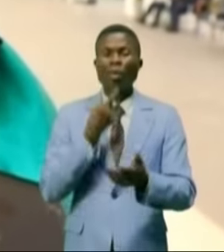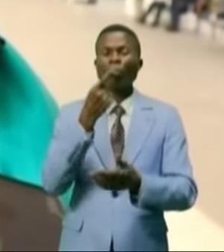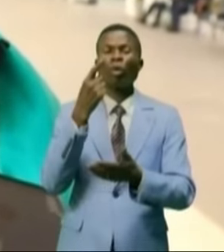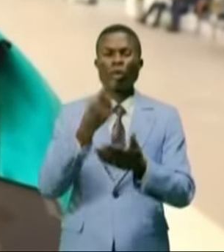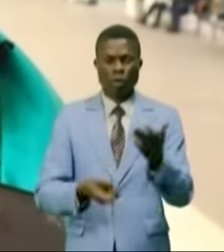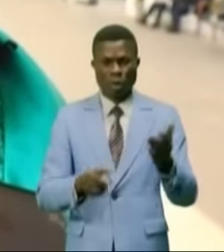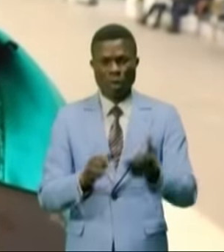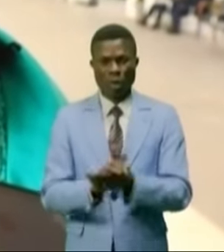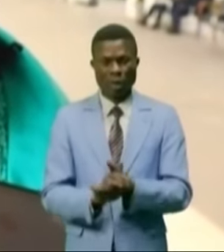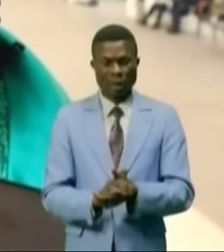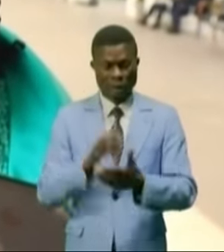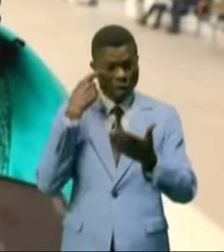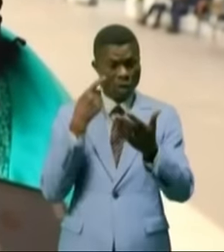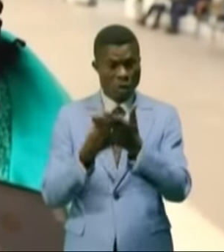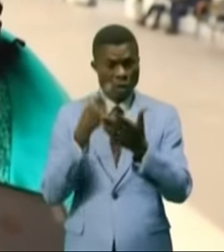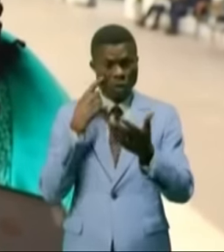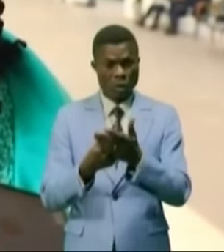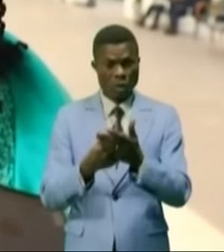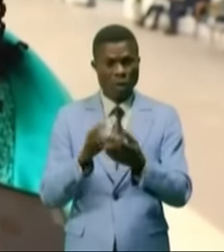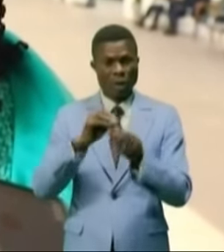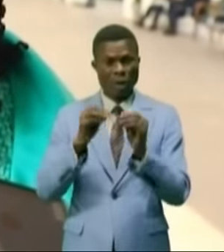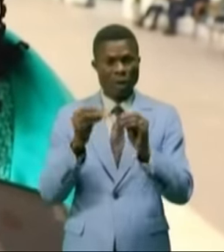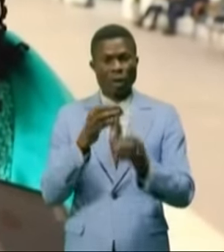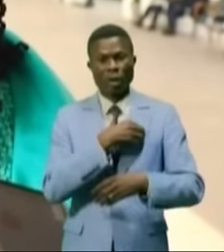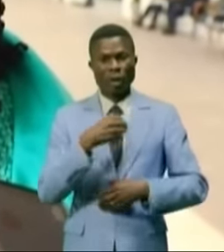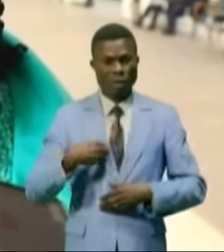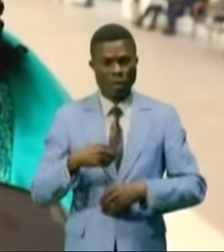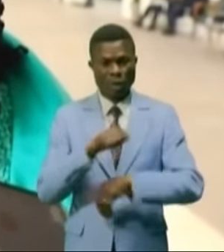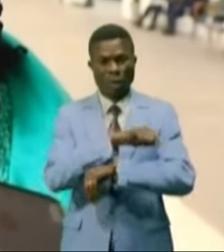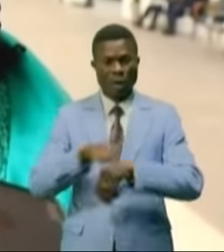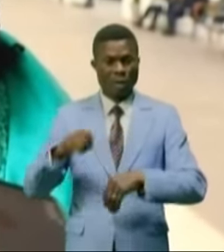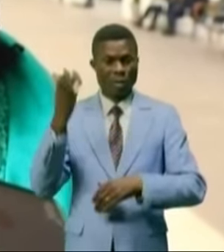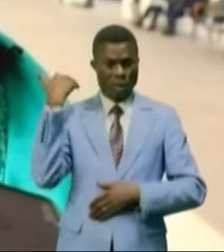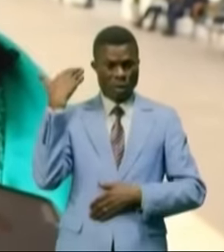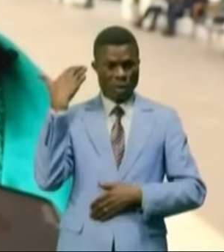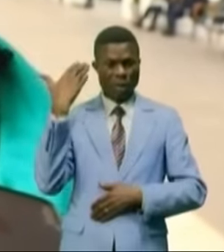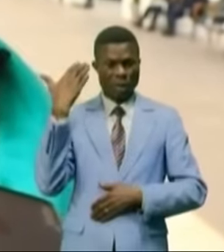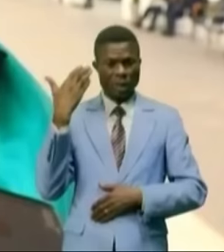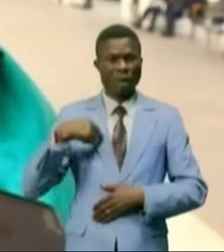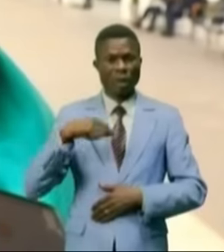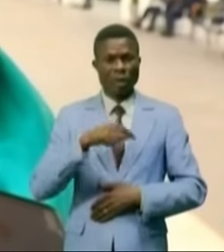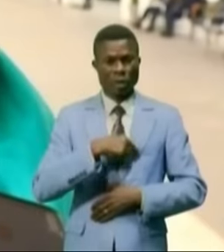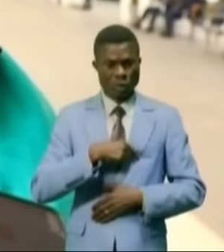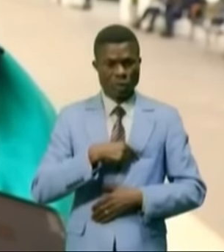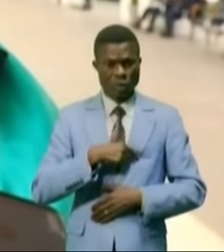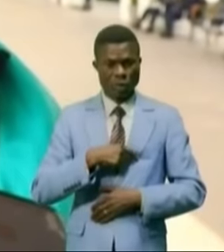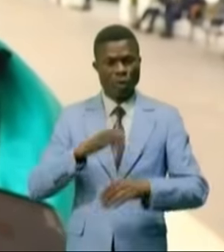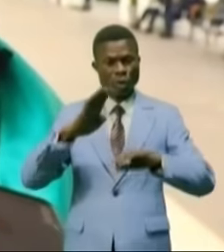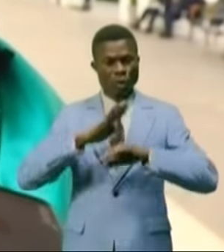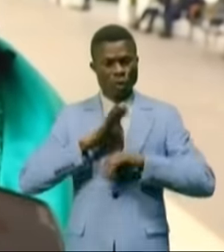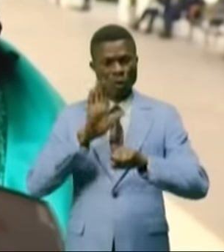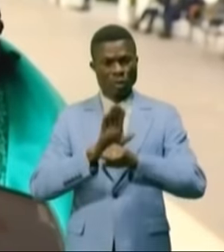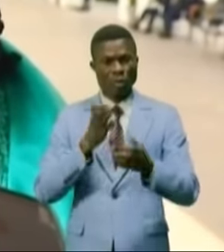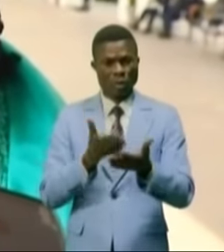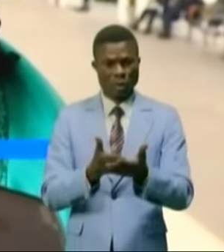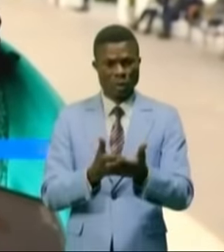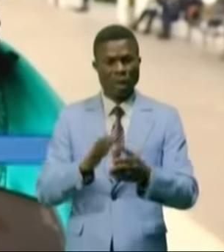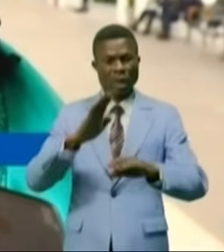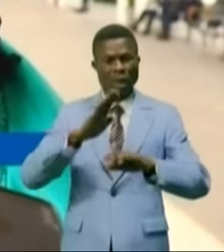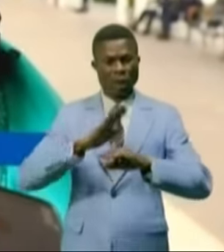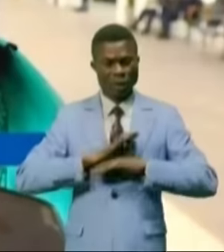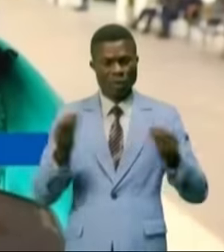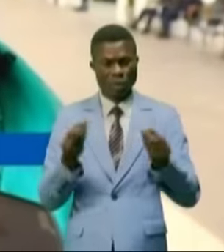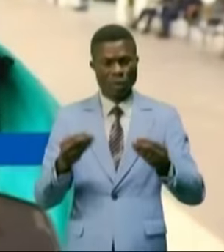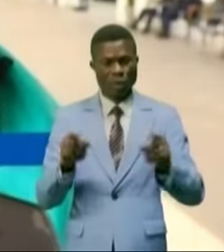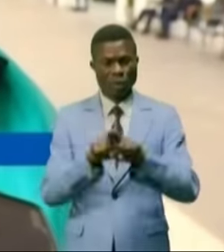la représentation de la femme du bureau sortant, c'est que nous avons été très satisfaits. Satisfaits en